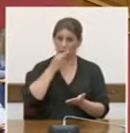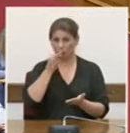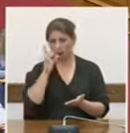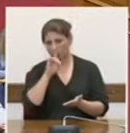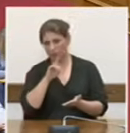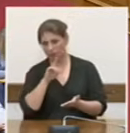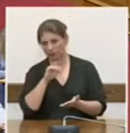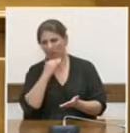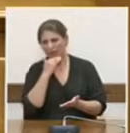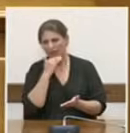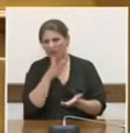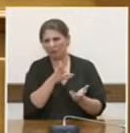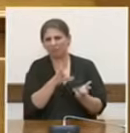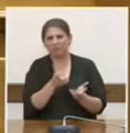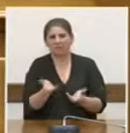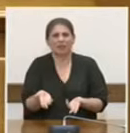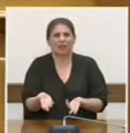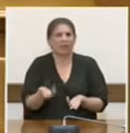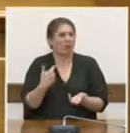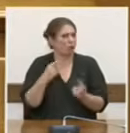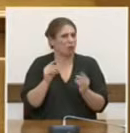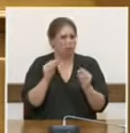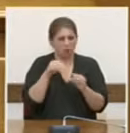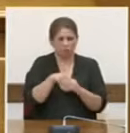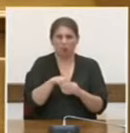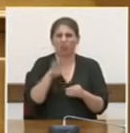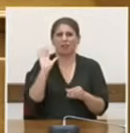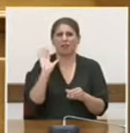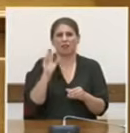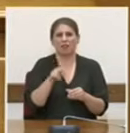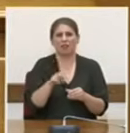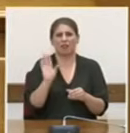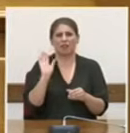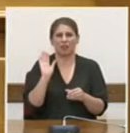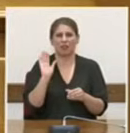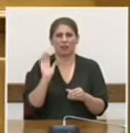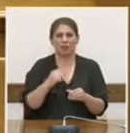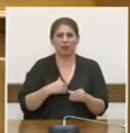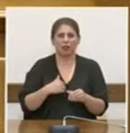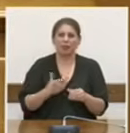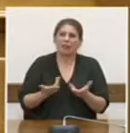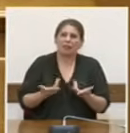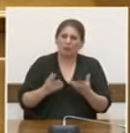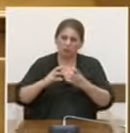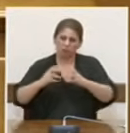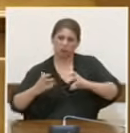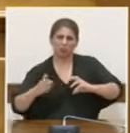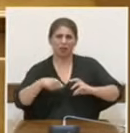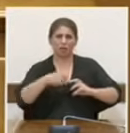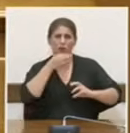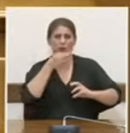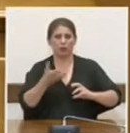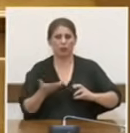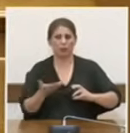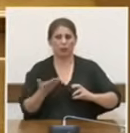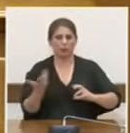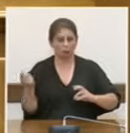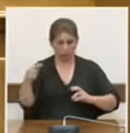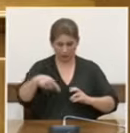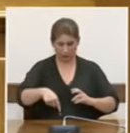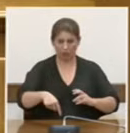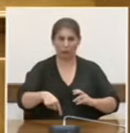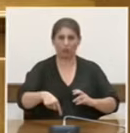εκθέτεις έναν άνθρωπο που δεν έχει την πολιτική. Ο Παπαλεξόπουλος είναι πρόεδρος του ΣΕΒ. Πώς διαστρέφεις αυτά που λέει? Πώς έρχεσαι εδώ και